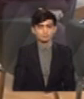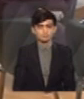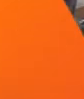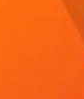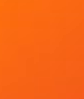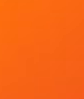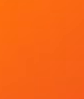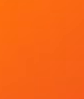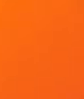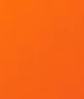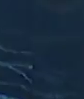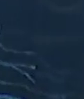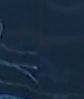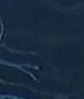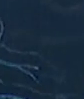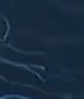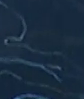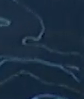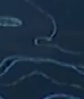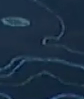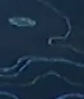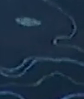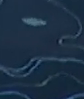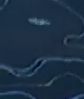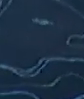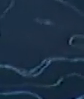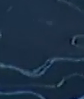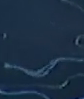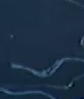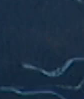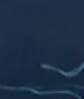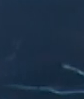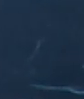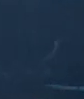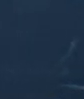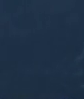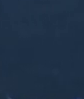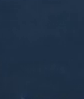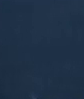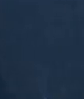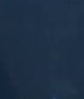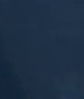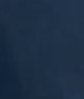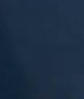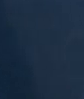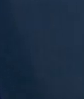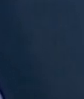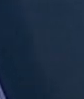Нур-Султан. Будьте в курсе всех событий в нашей стране. Подписывайтесь на наш канал в YouTube, ставьте